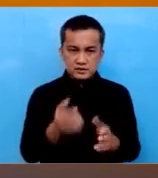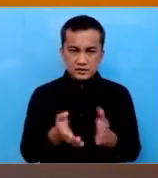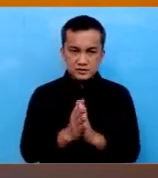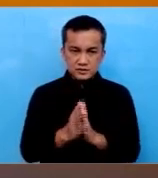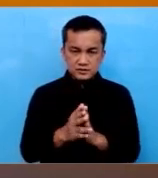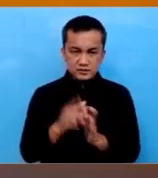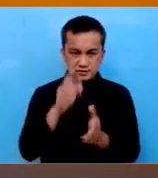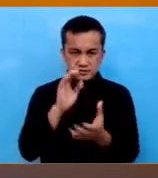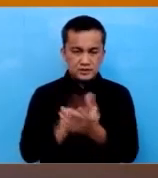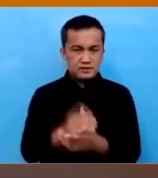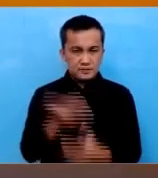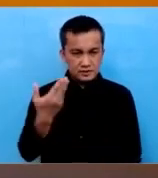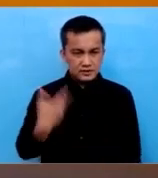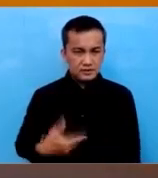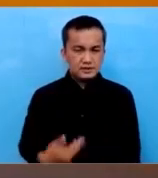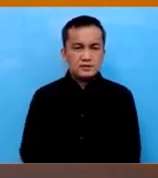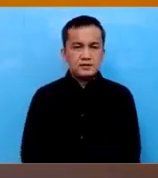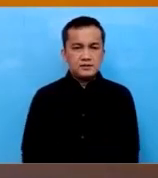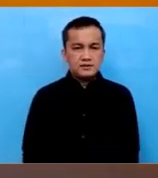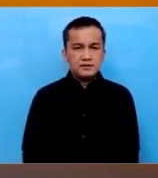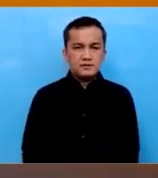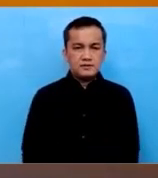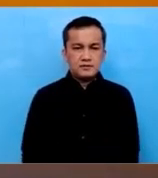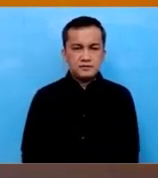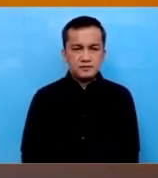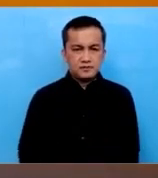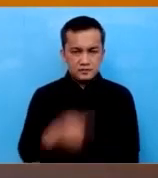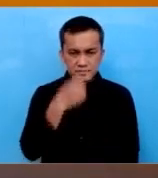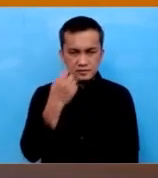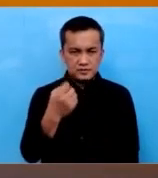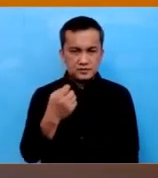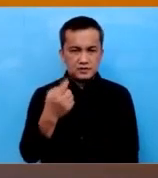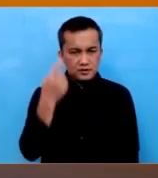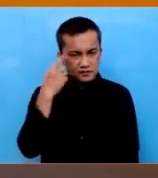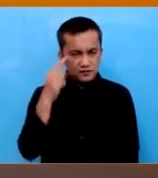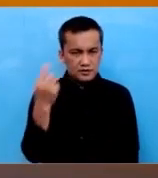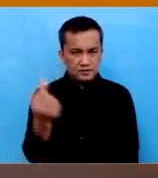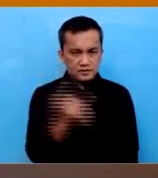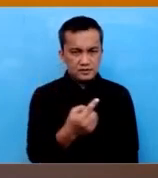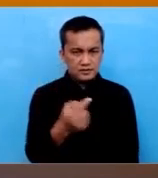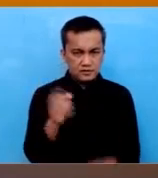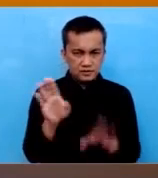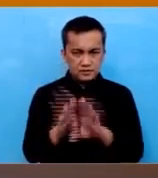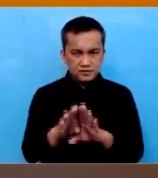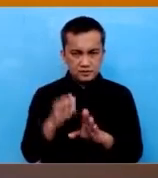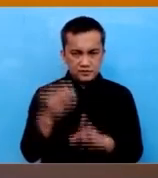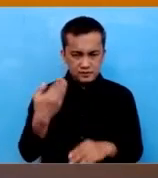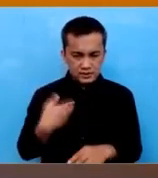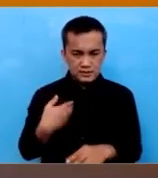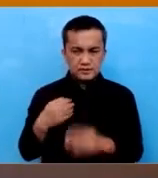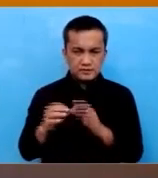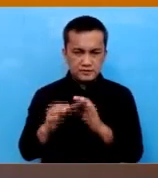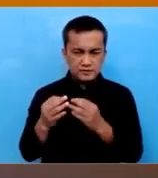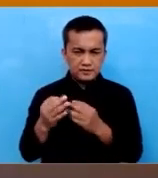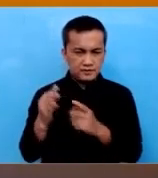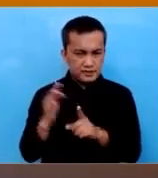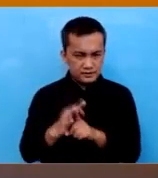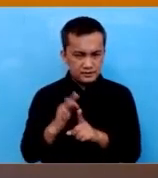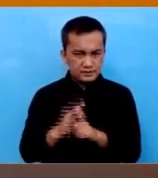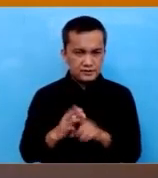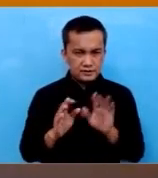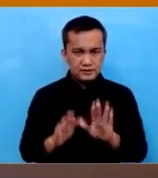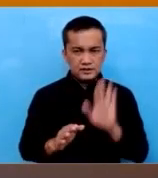me. Kasi this is for everyone. Closure for me, closure for my fans, closure to their